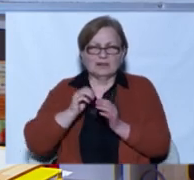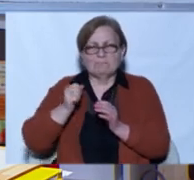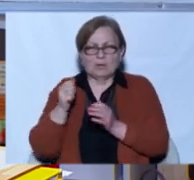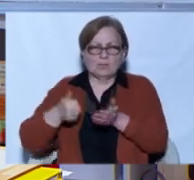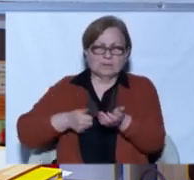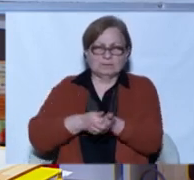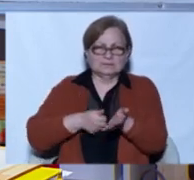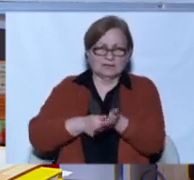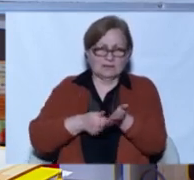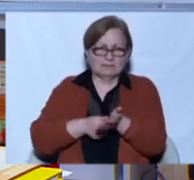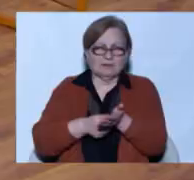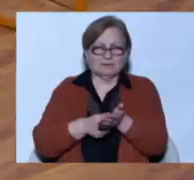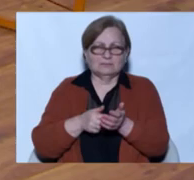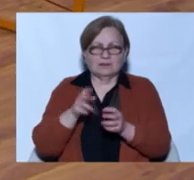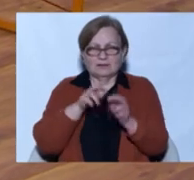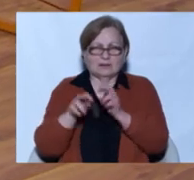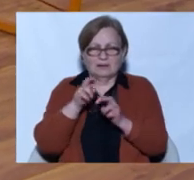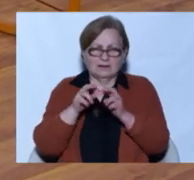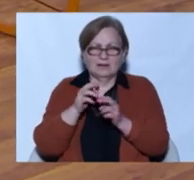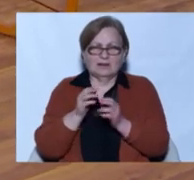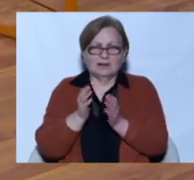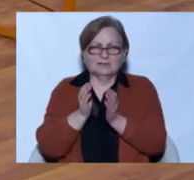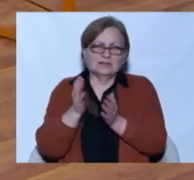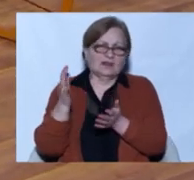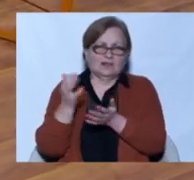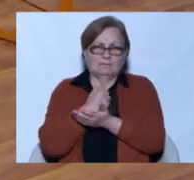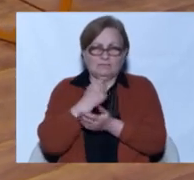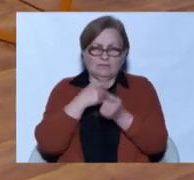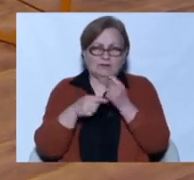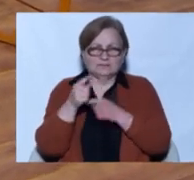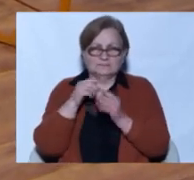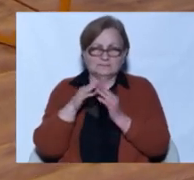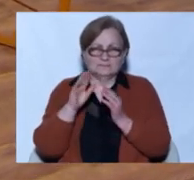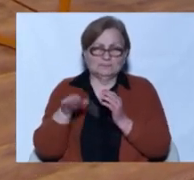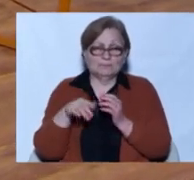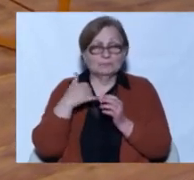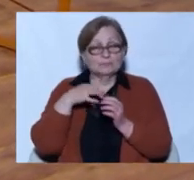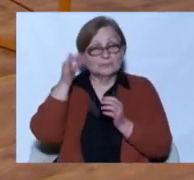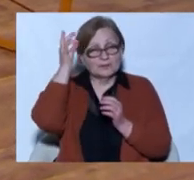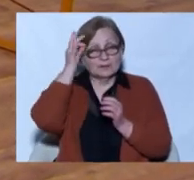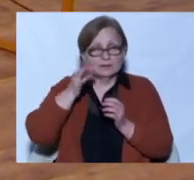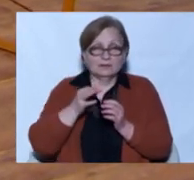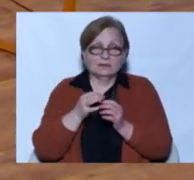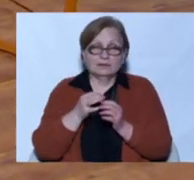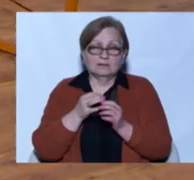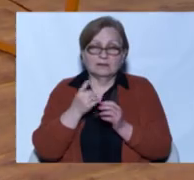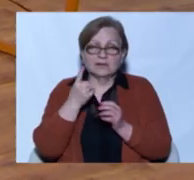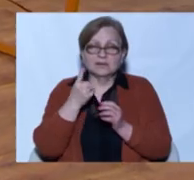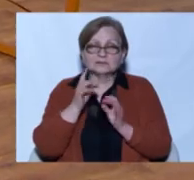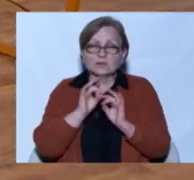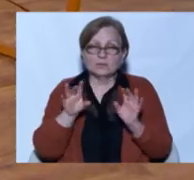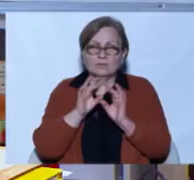მეგობრები რომ დაეხმარებიან ბარტყების დასაბრუნებლად. კიდევ გამახსენდა ერთი საბავშვო